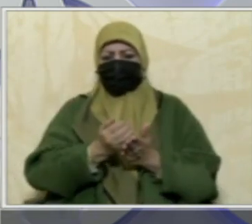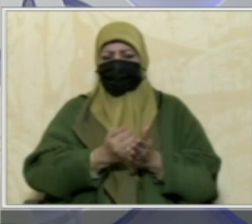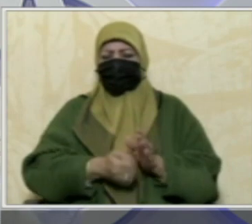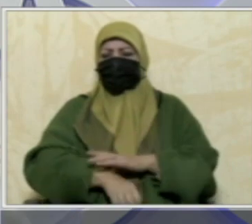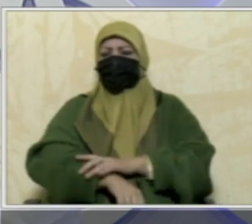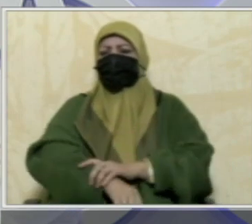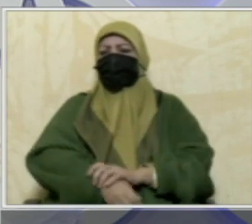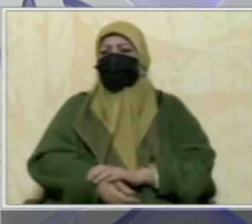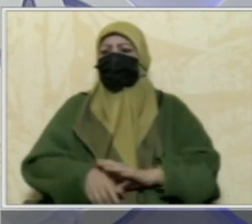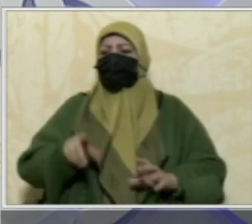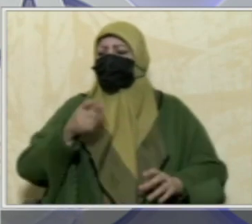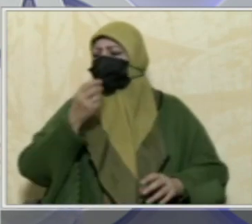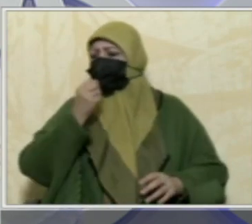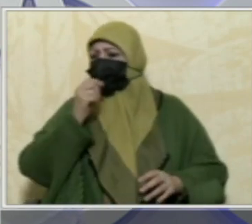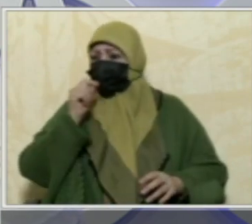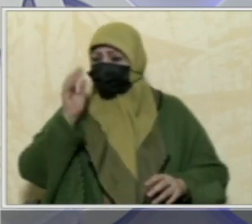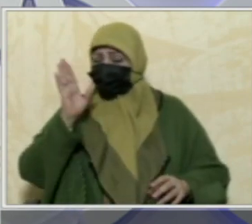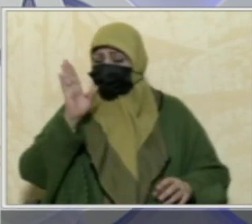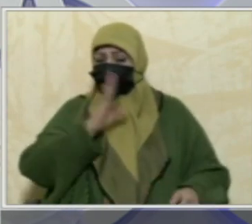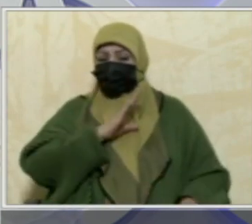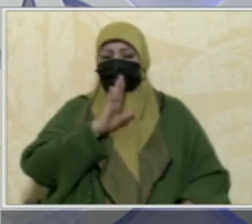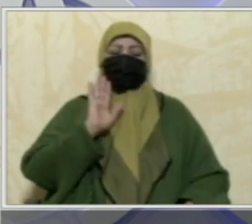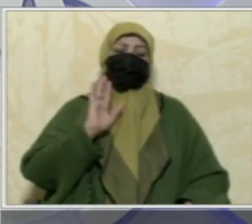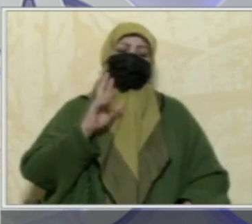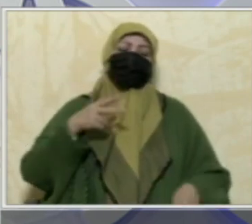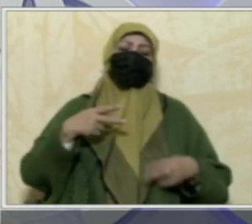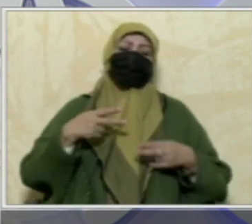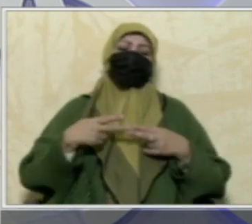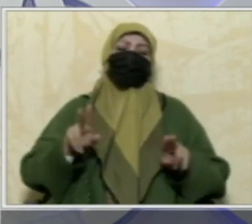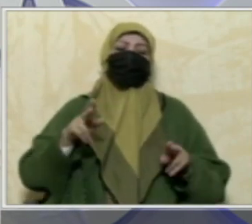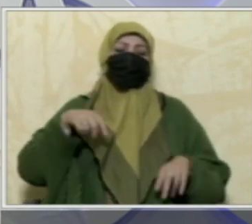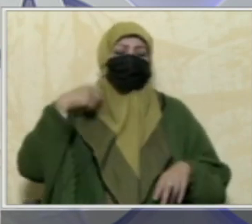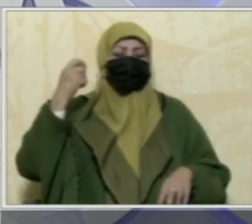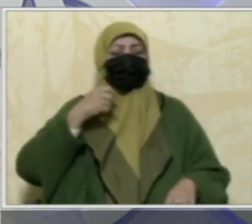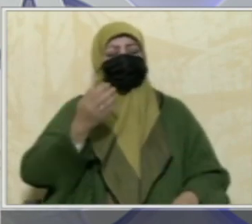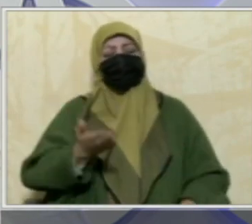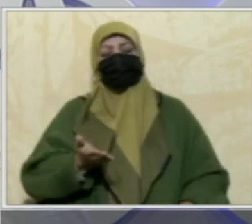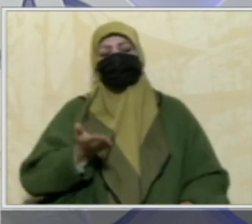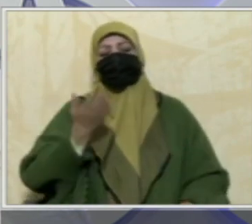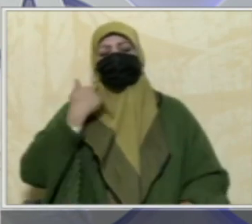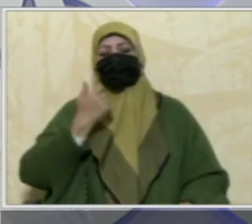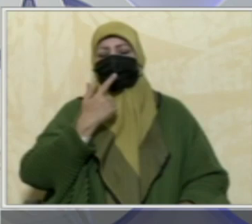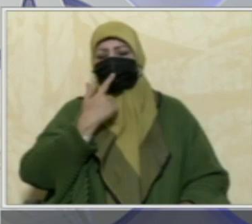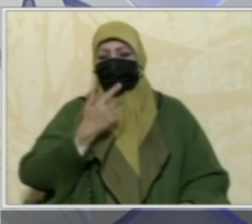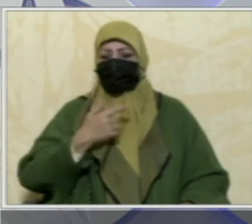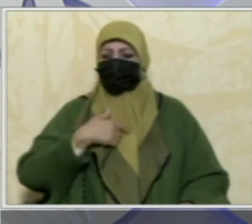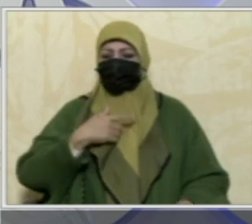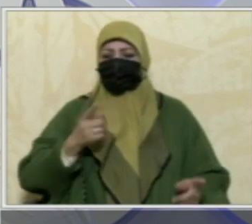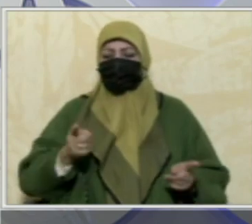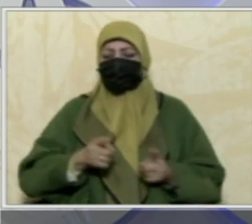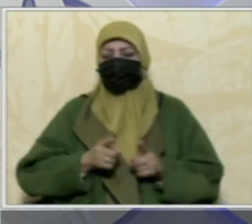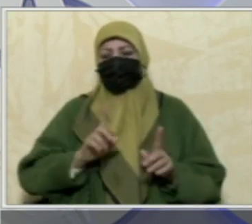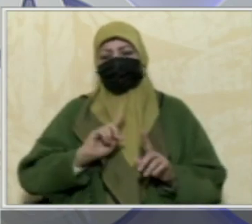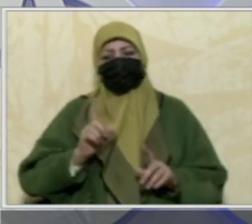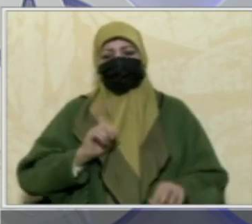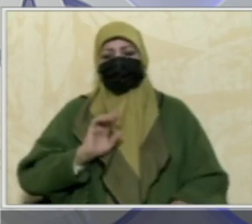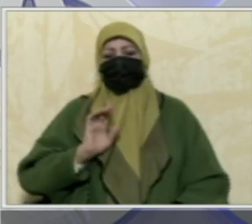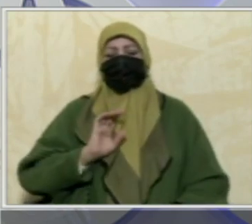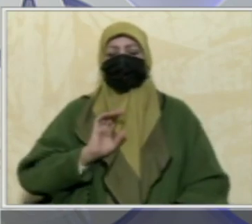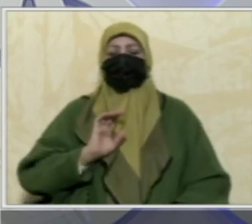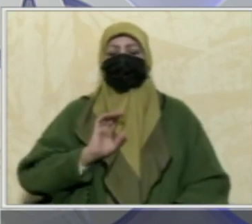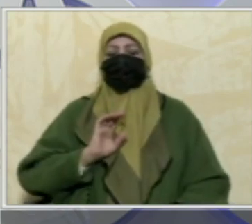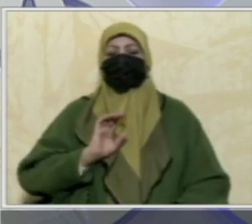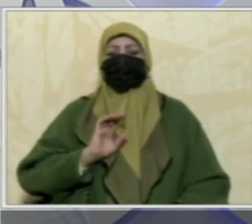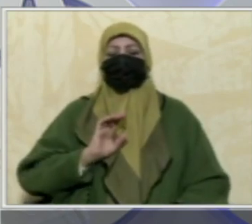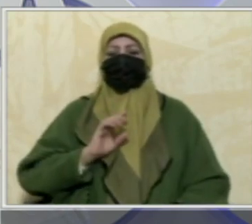فانت مطالب بالاضحيه ولا نضيق عليك في مساله السن مثلا ولهذا لا